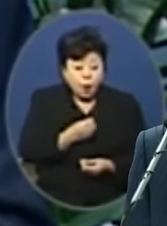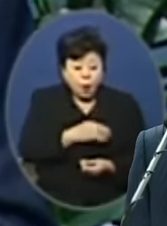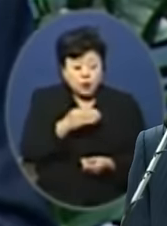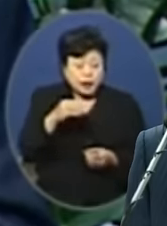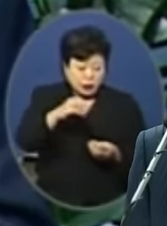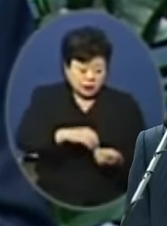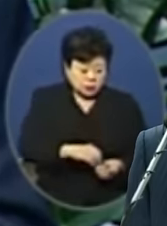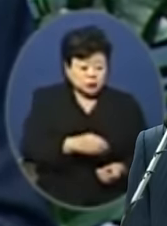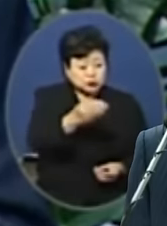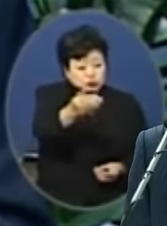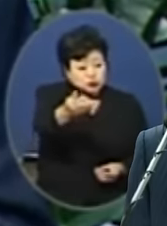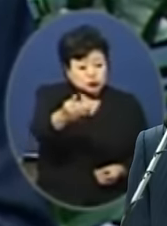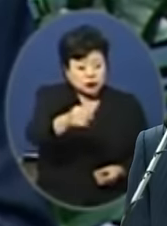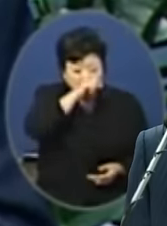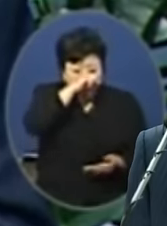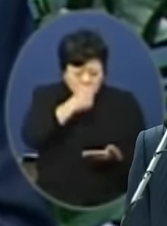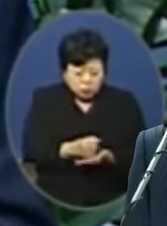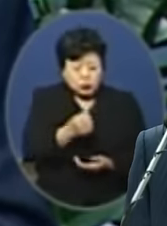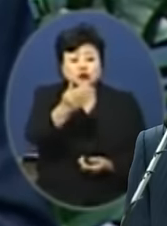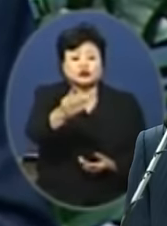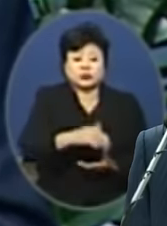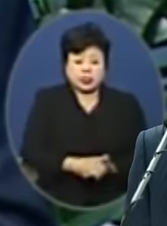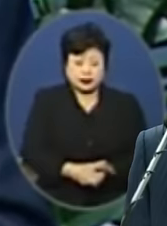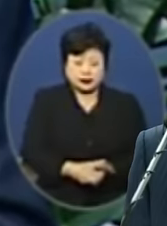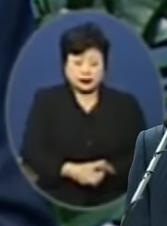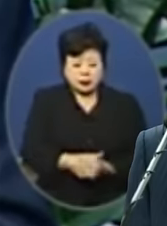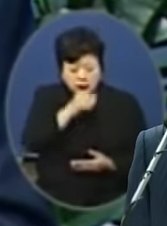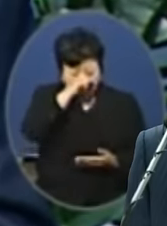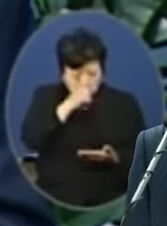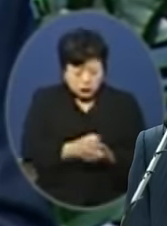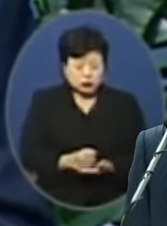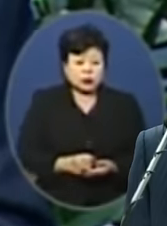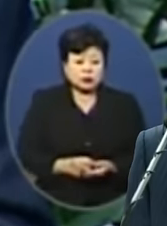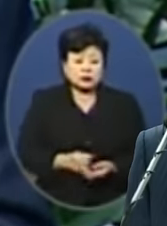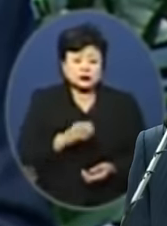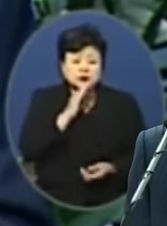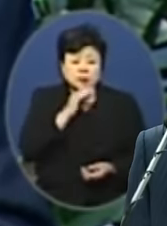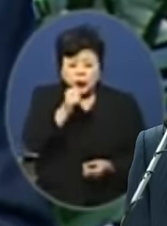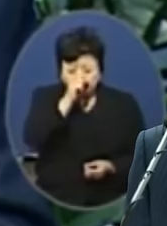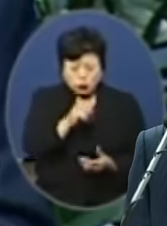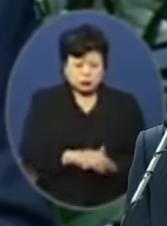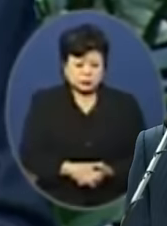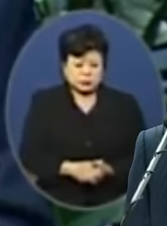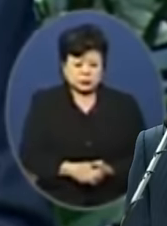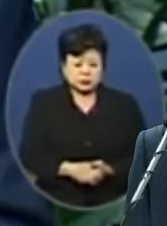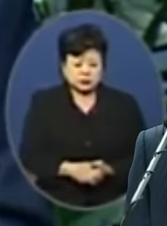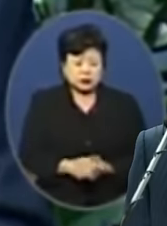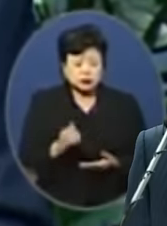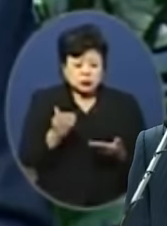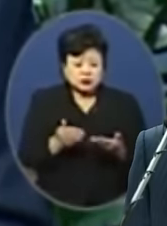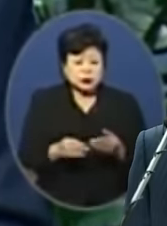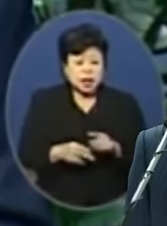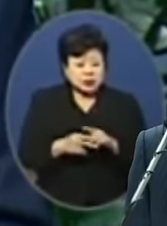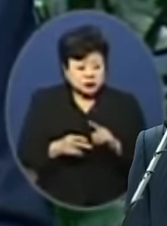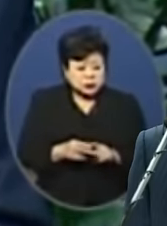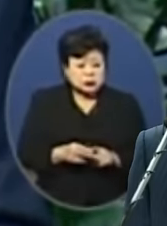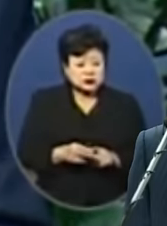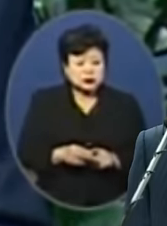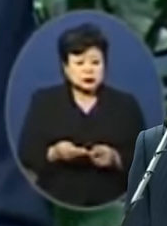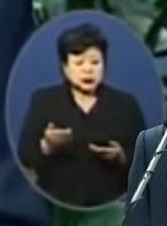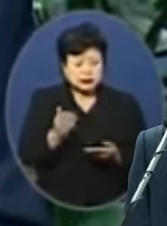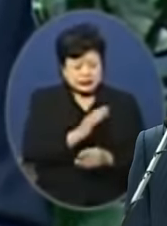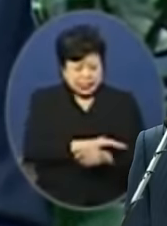우리에게 주시고 형통하게 해주신다. 형통이라는 것 참 굉장히 좋은 것입니다. 무슨 일을 하든지 일이